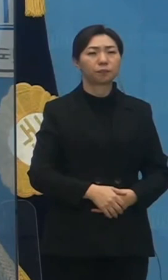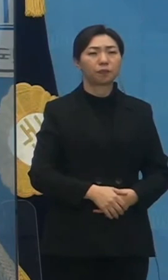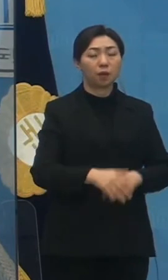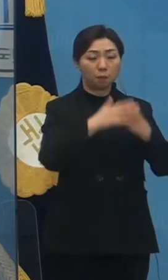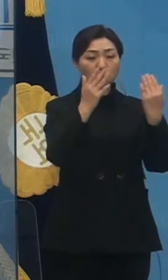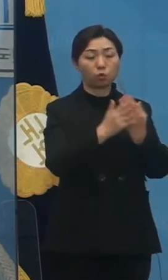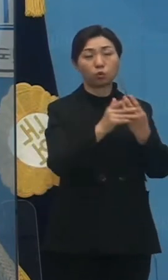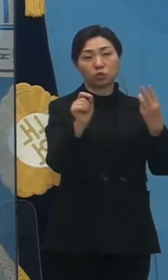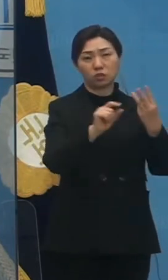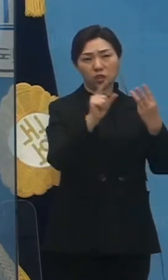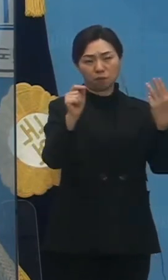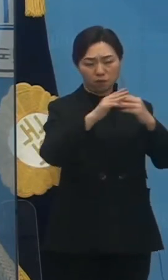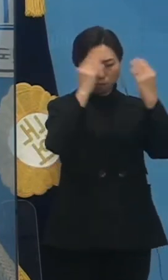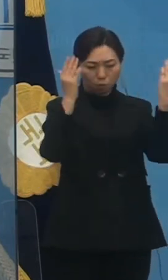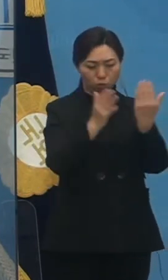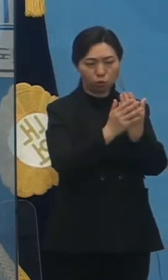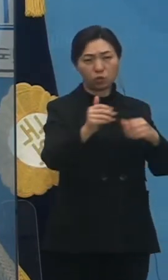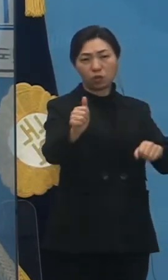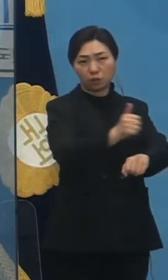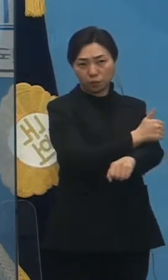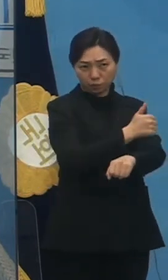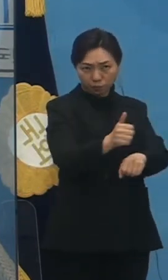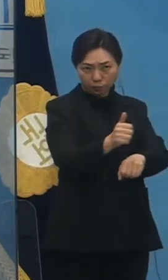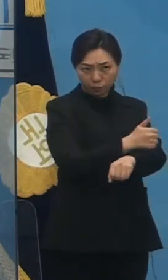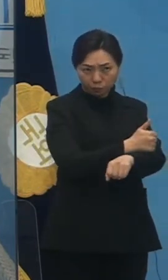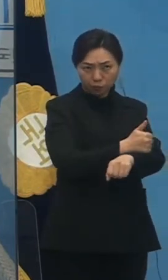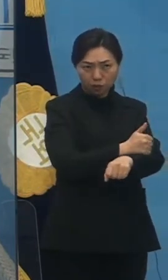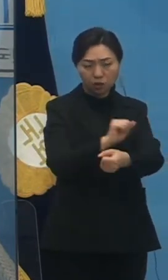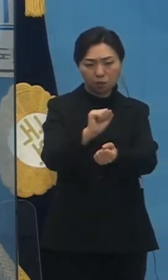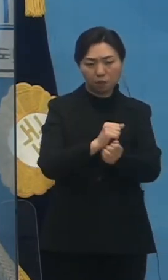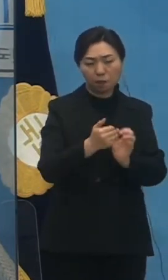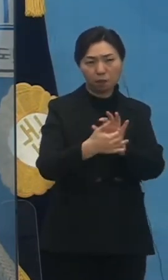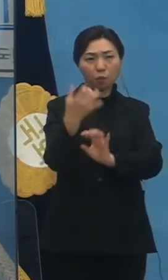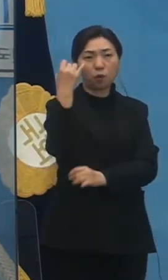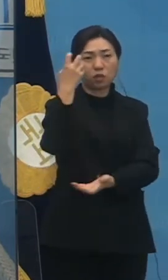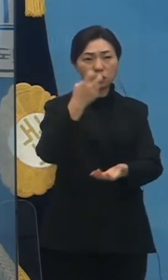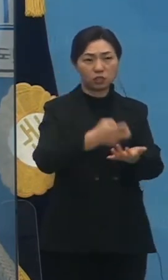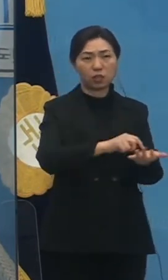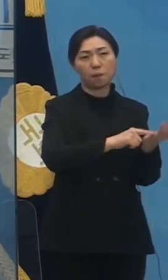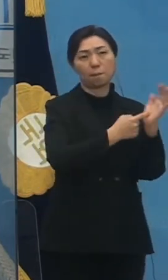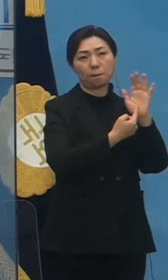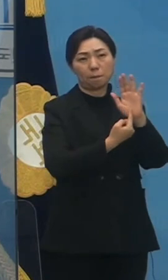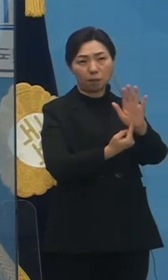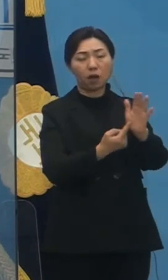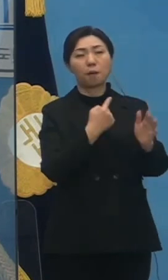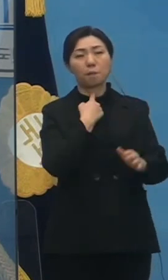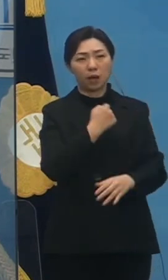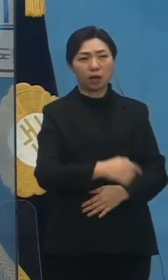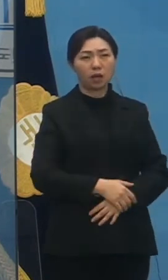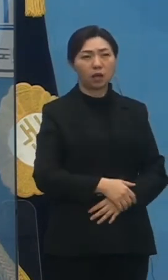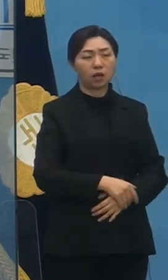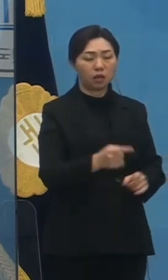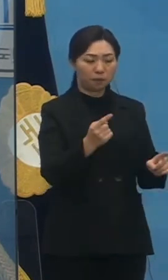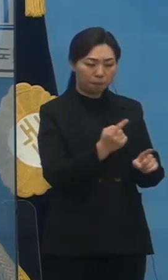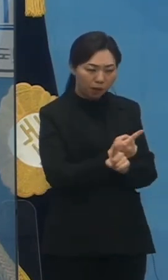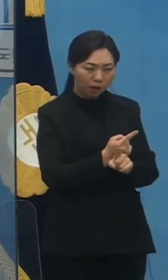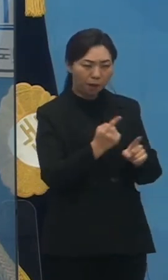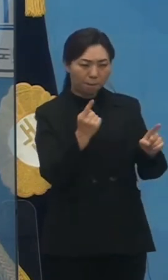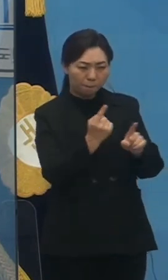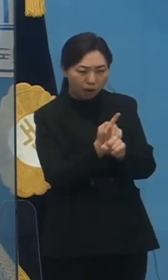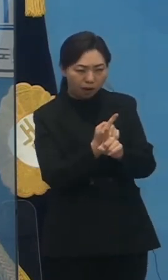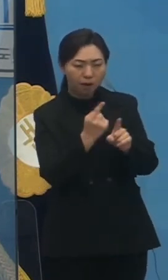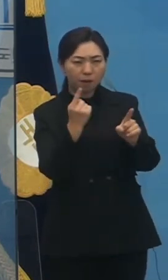전면 등교와 방역 지침을 발표했습니다. 그리고 수정에 수정을